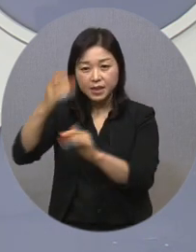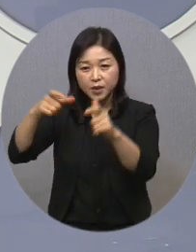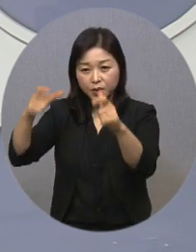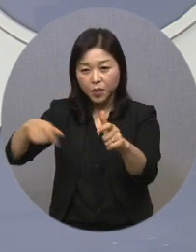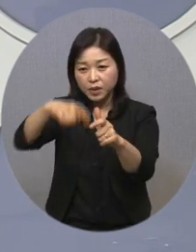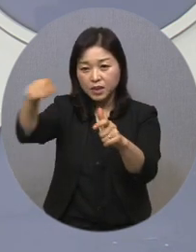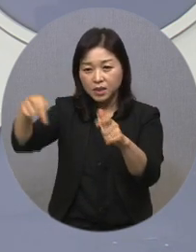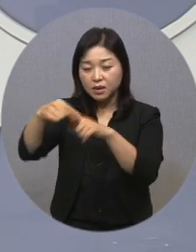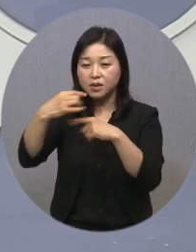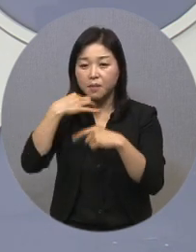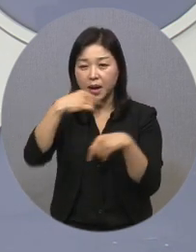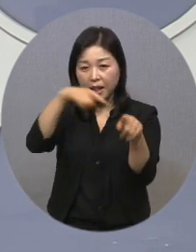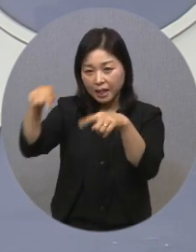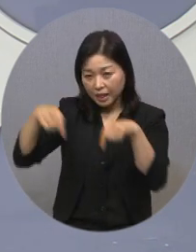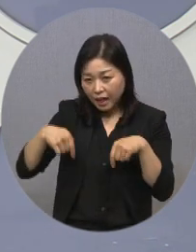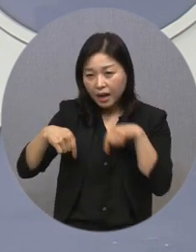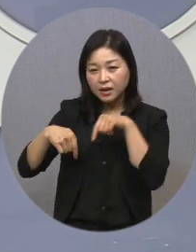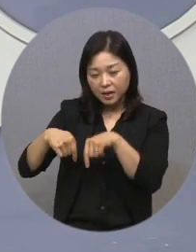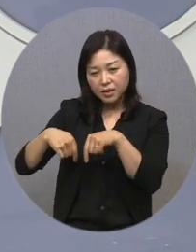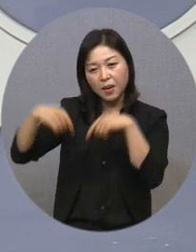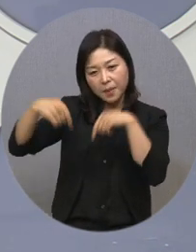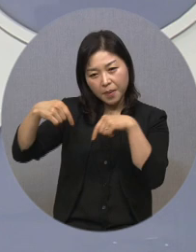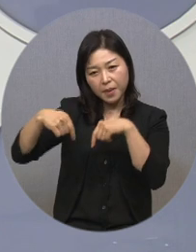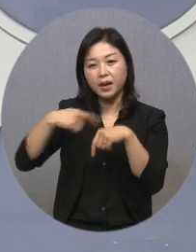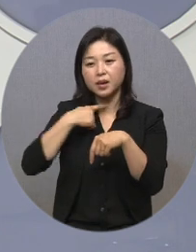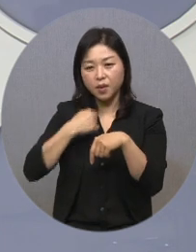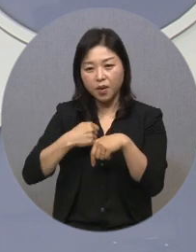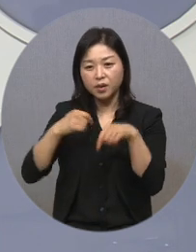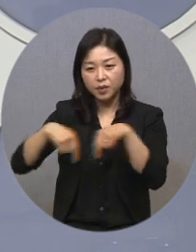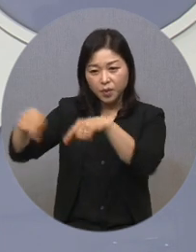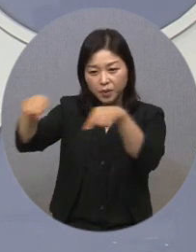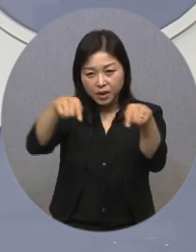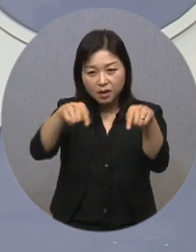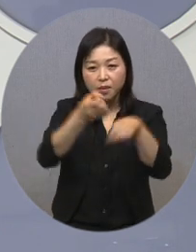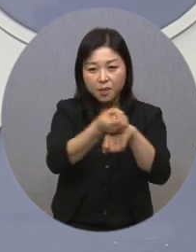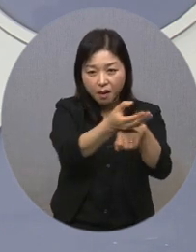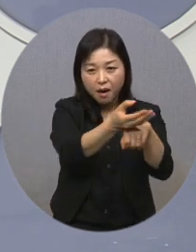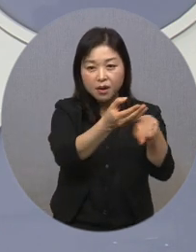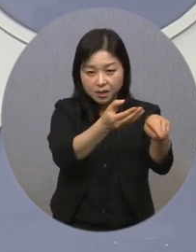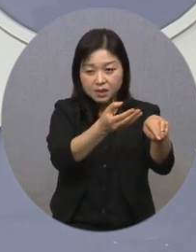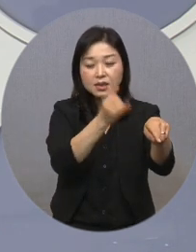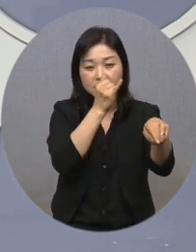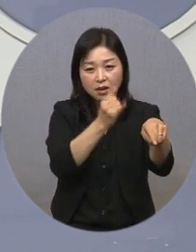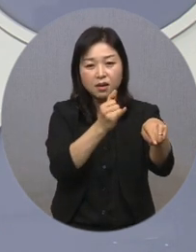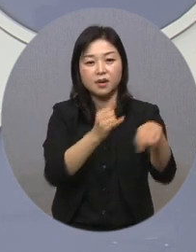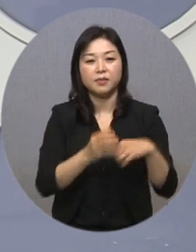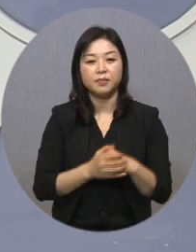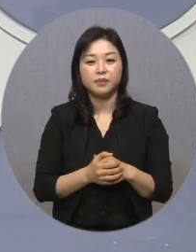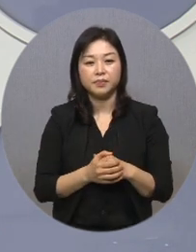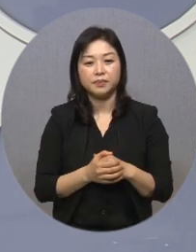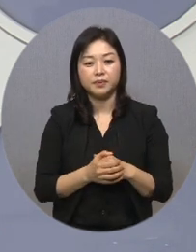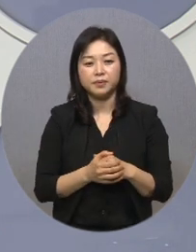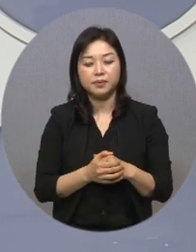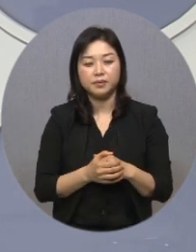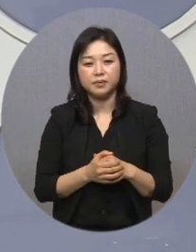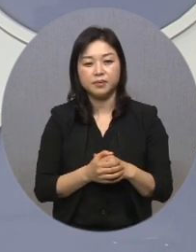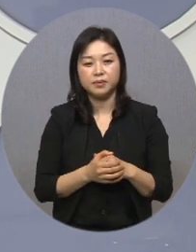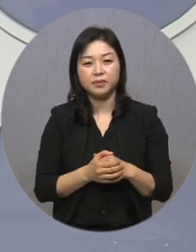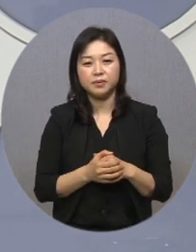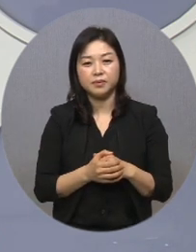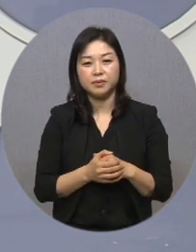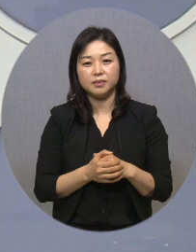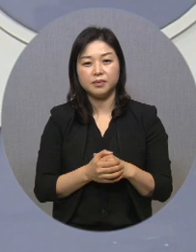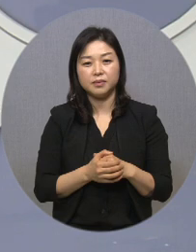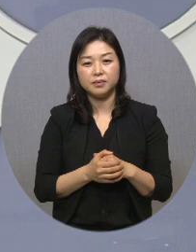상대로 해서 협의를 했고 거기를 통해서 정부의 의견이 전달이 됐다라고 하면 이제는